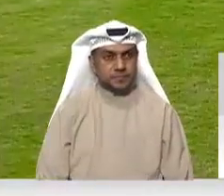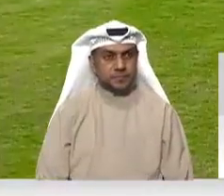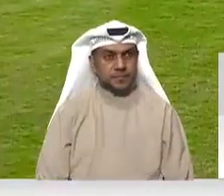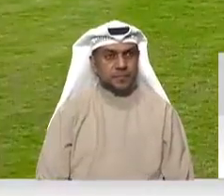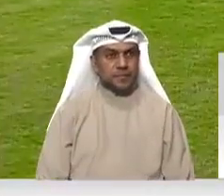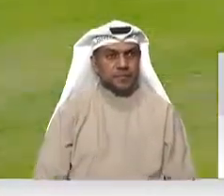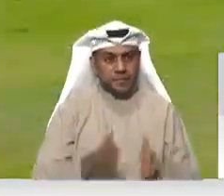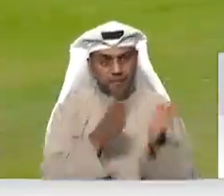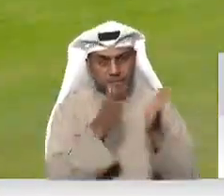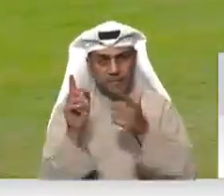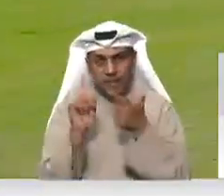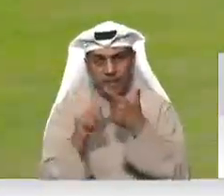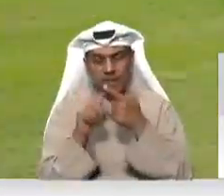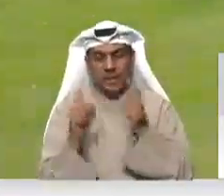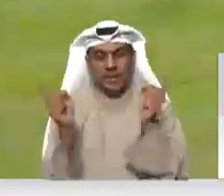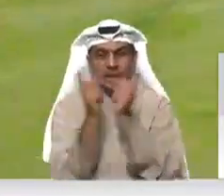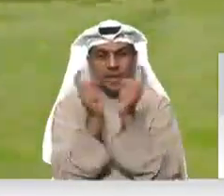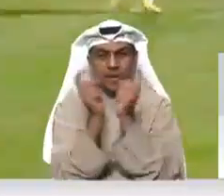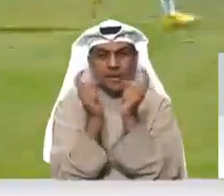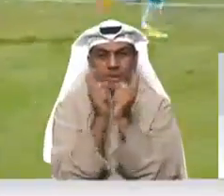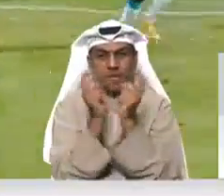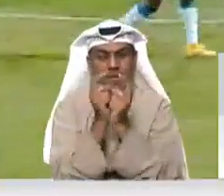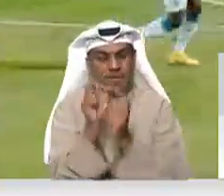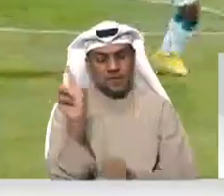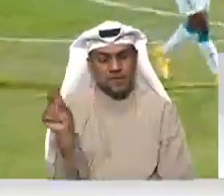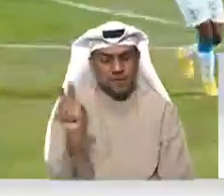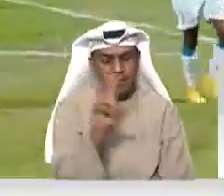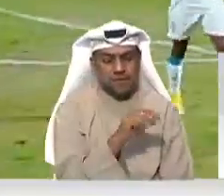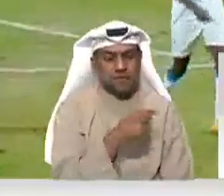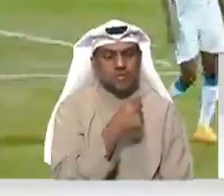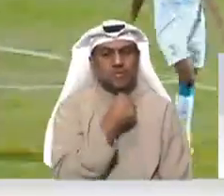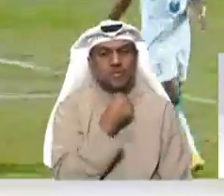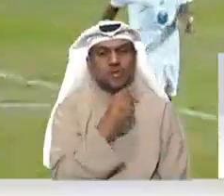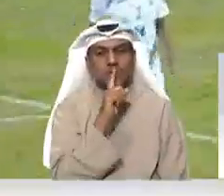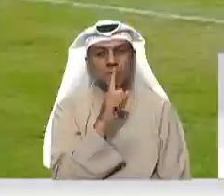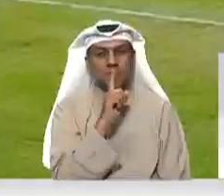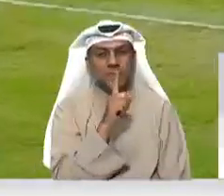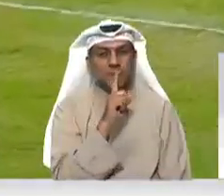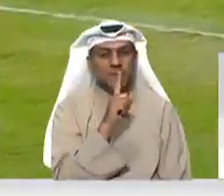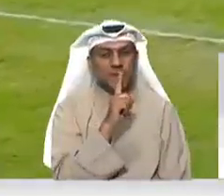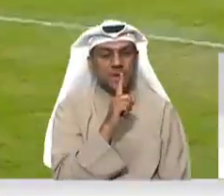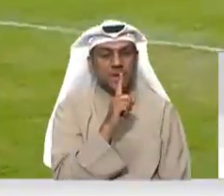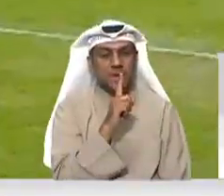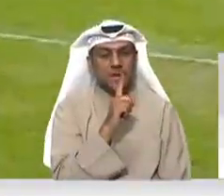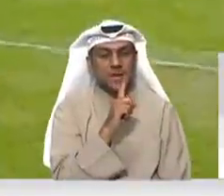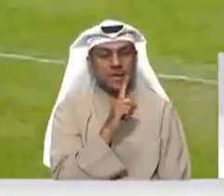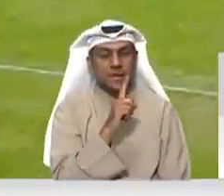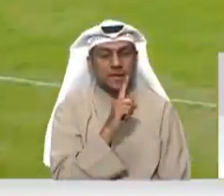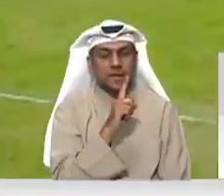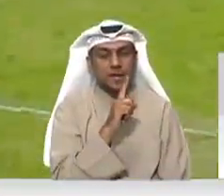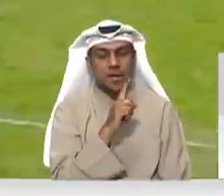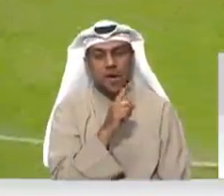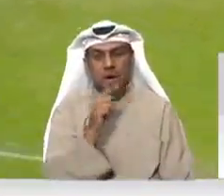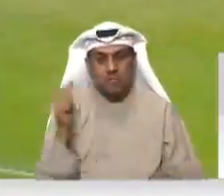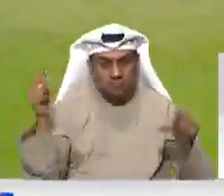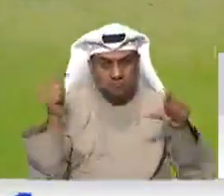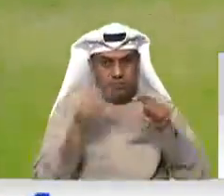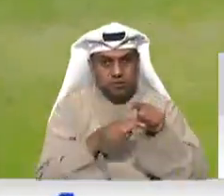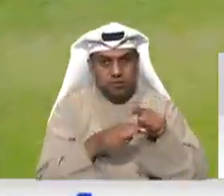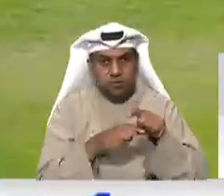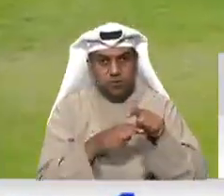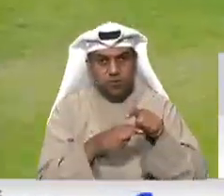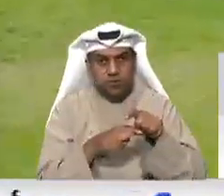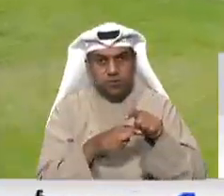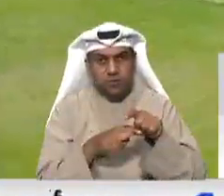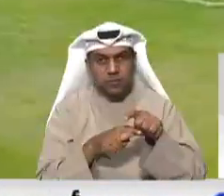وفي المباراه الثانيه يا حسم التعادل الايجابي لقاء الجهراء والفحيحيل على استاد مبارك العيار تقدم الفلاحين بهدفين سجلهم المتالق